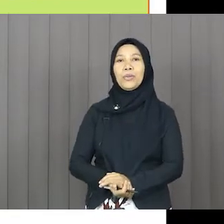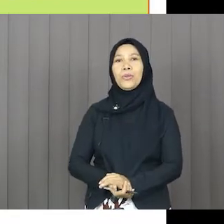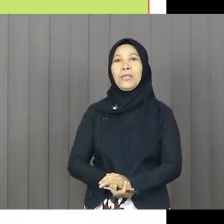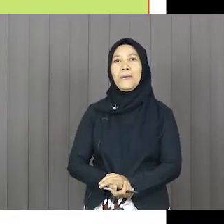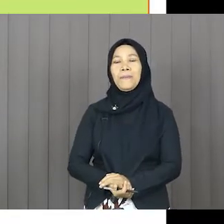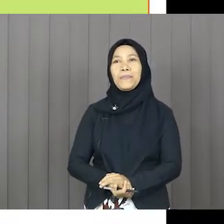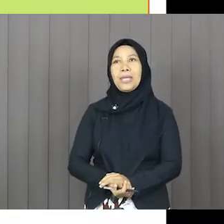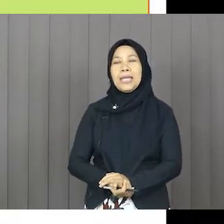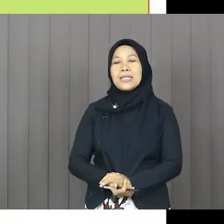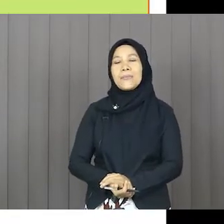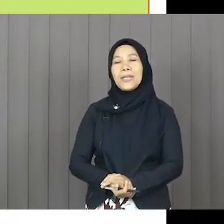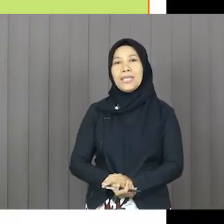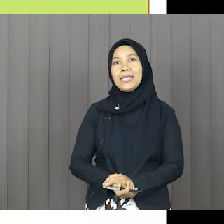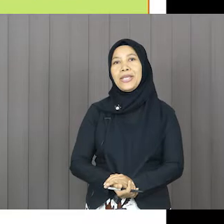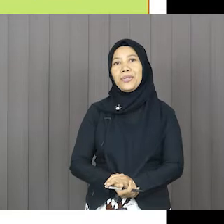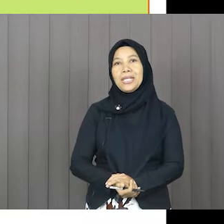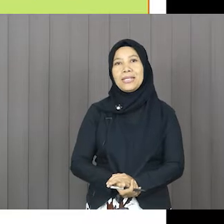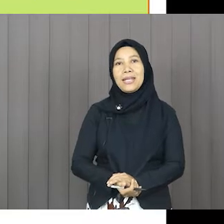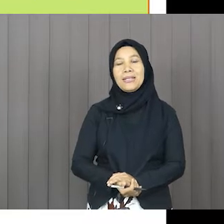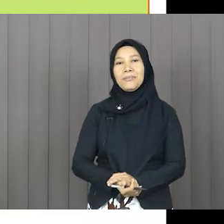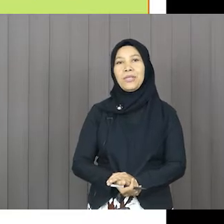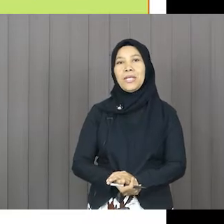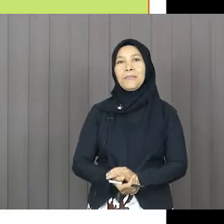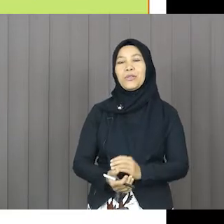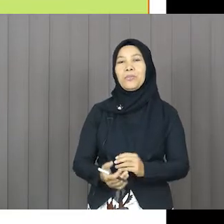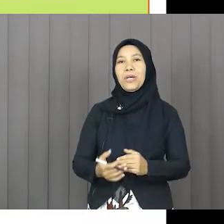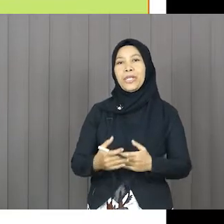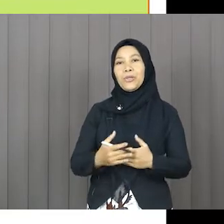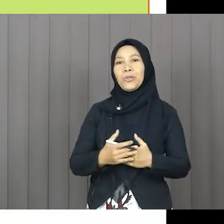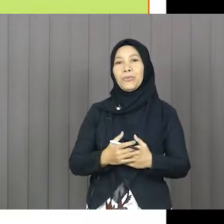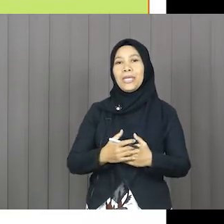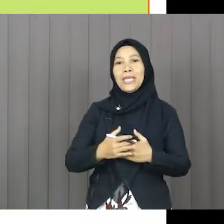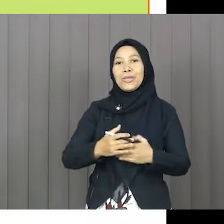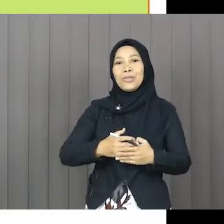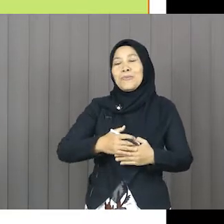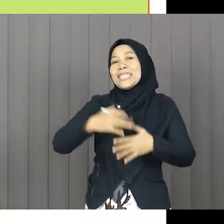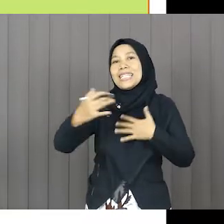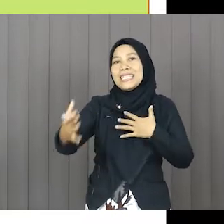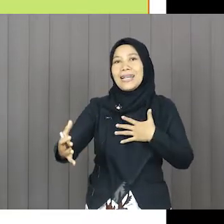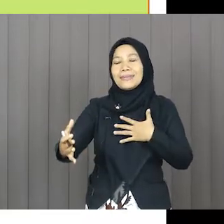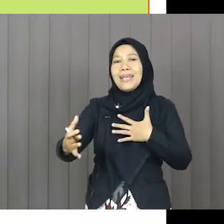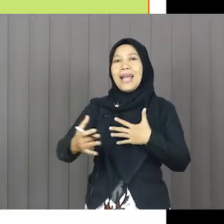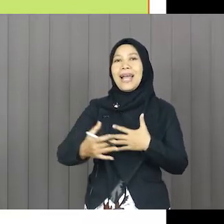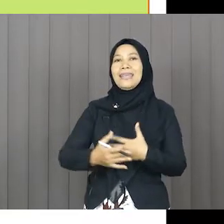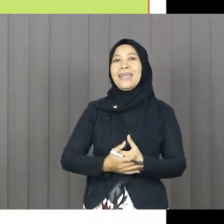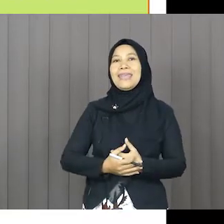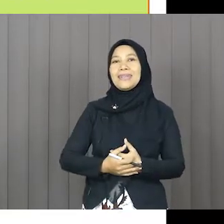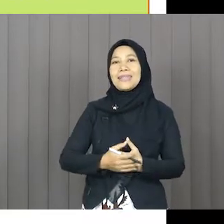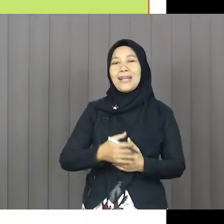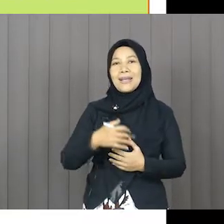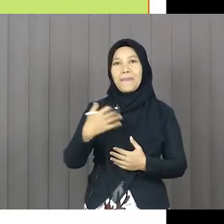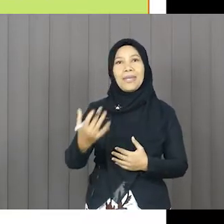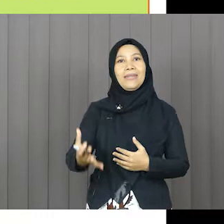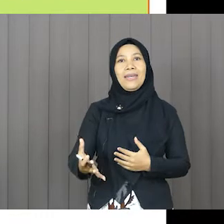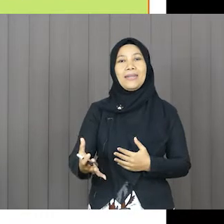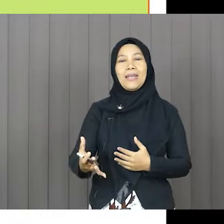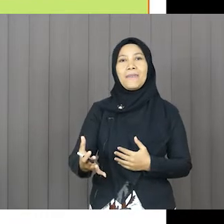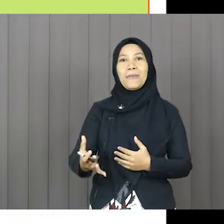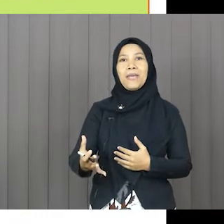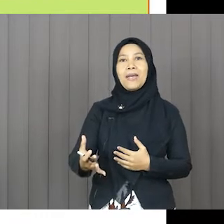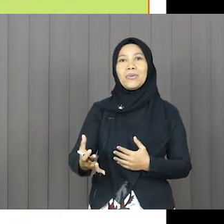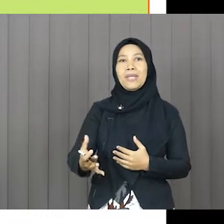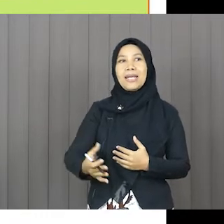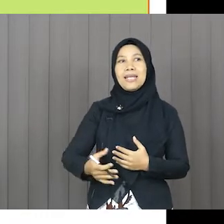pertumbuhan ekonomi. Seperti di Indonesia, model pertumbuhan ekonomi itu berjenjang. Ada yang jangka pendek